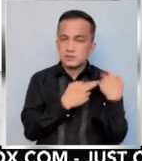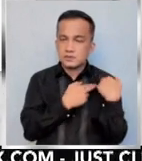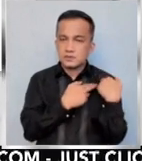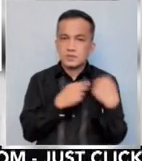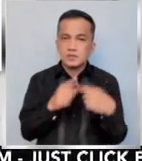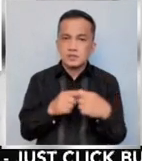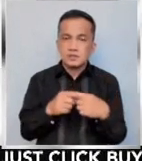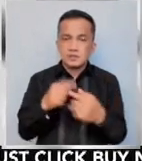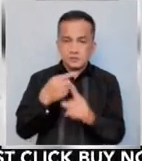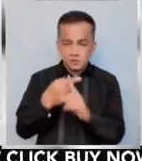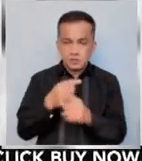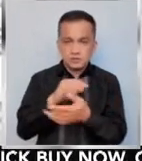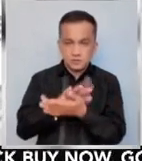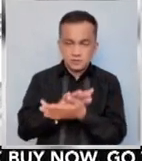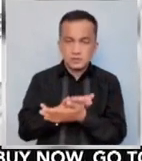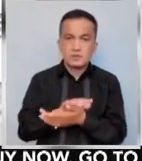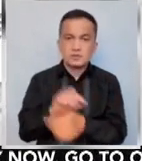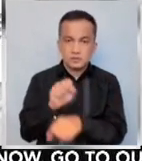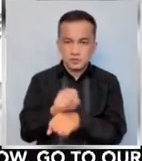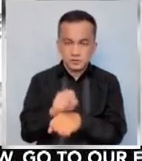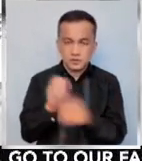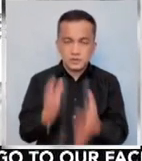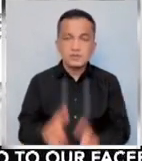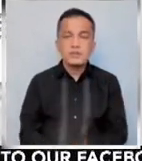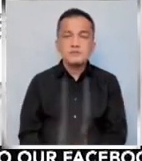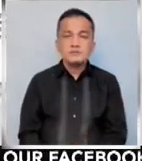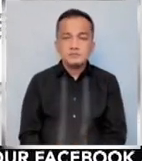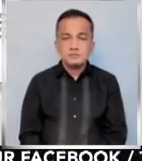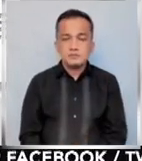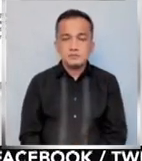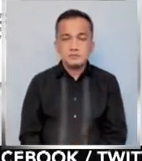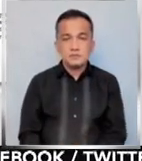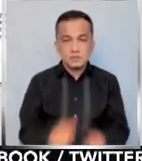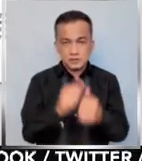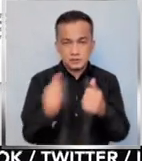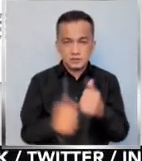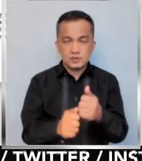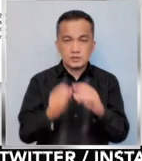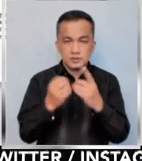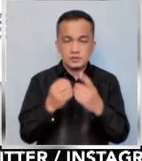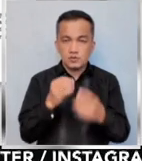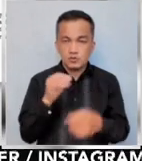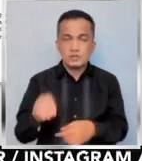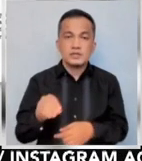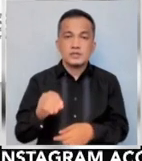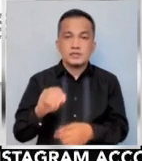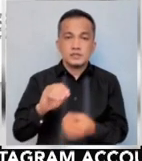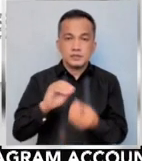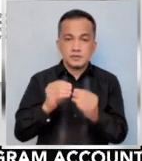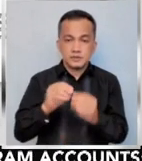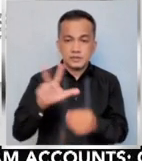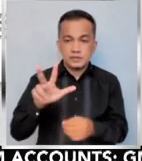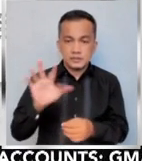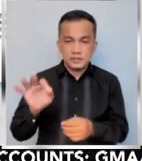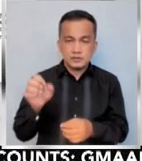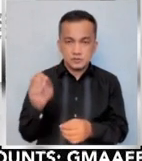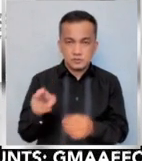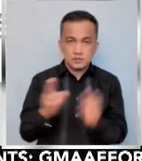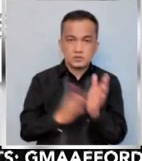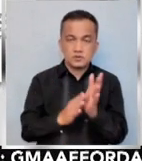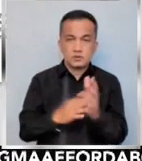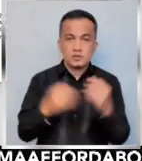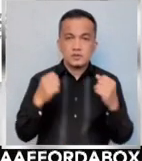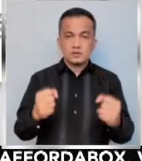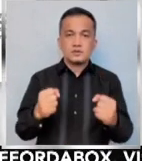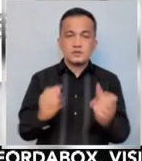estudyante o personnel. Sa ilalim naman ng Department Order No. 39, inaatasan ng mga paaralan na palakasin ang community